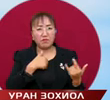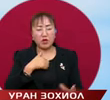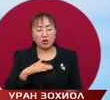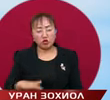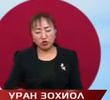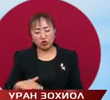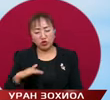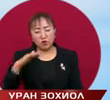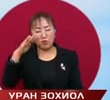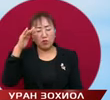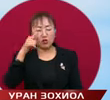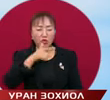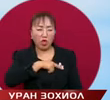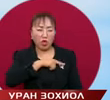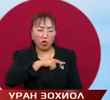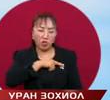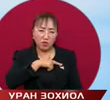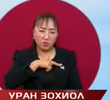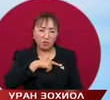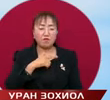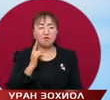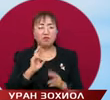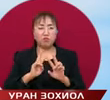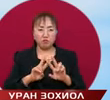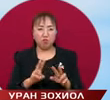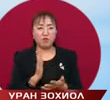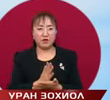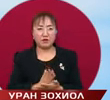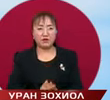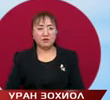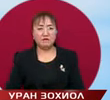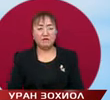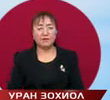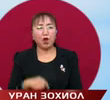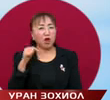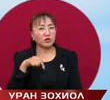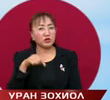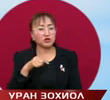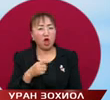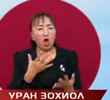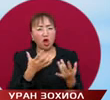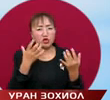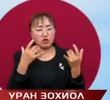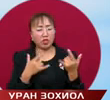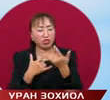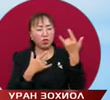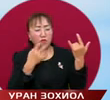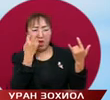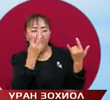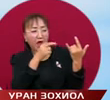үнэн голоосоо гондон явж блээ. Одоо ч гэсэн олон тэмээний хажуугаар